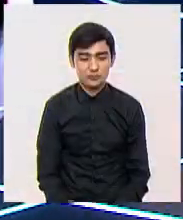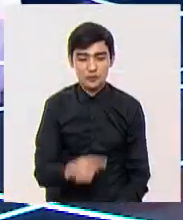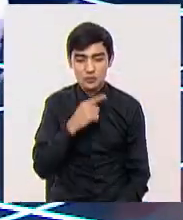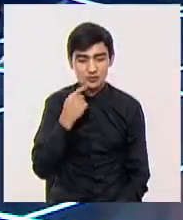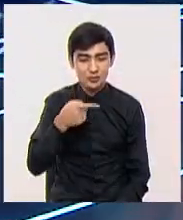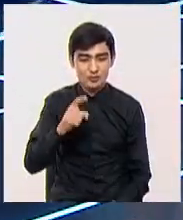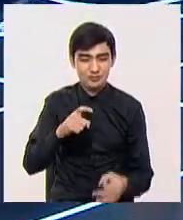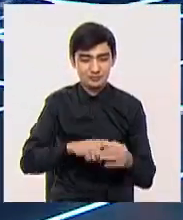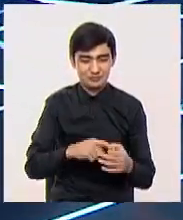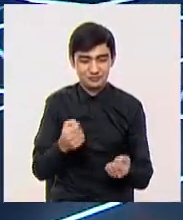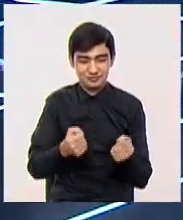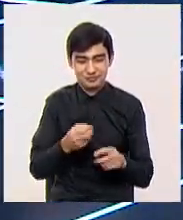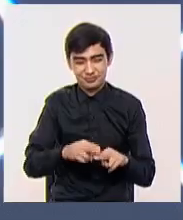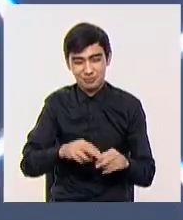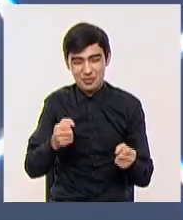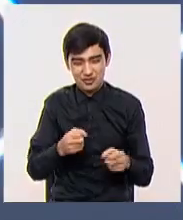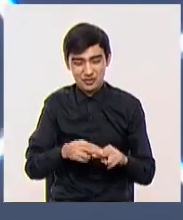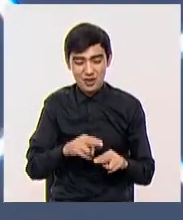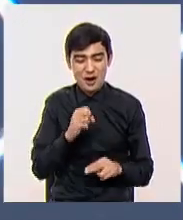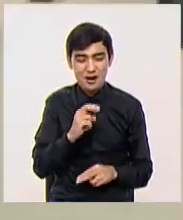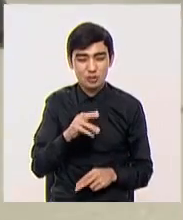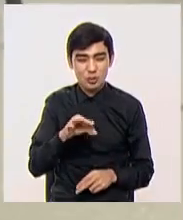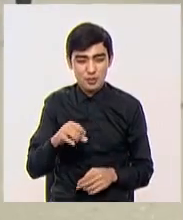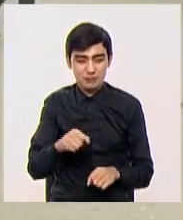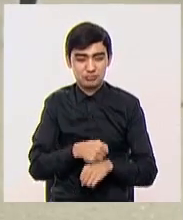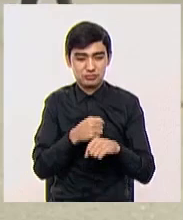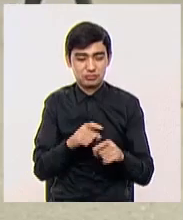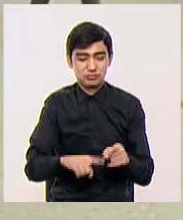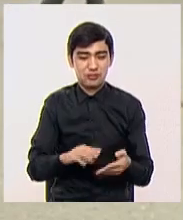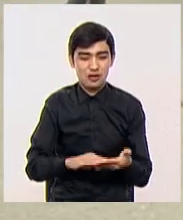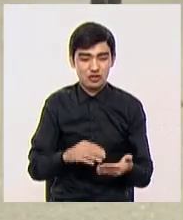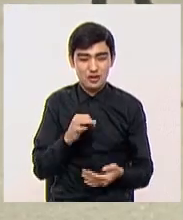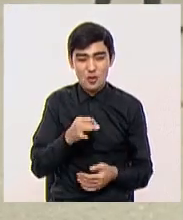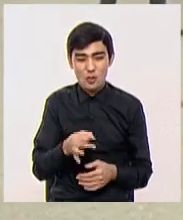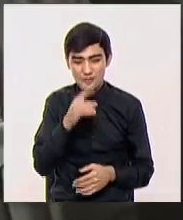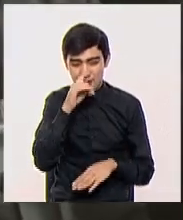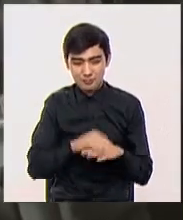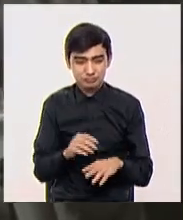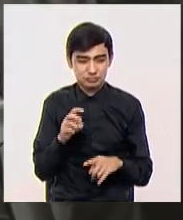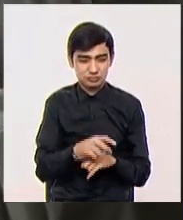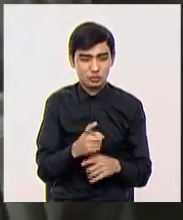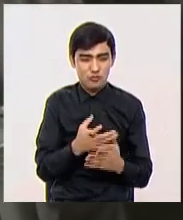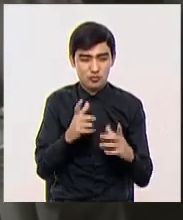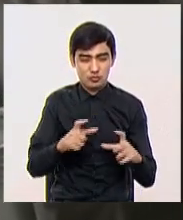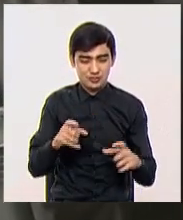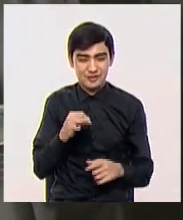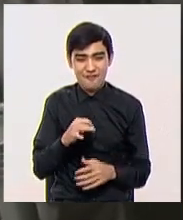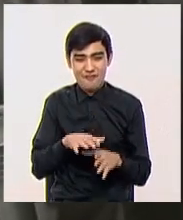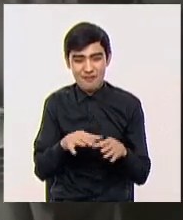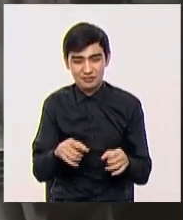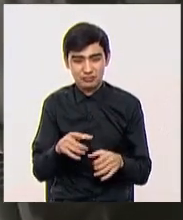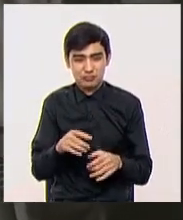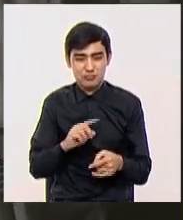Ресейлік номермен жүрген жүргізушілердің наразылығы бүгін Ақтөбеде де жалғасты. Облыстық әкімдіктің алдына жиылған жүзге жуық тұрғын билік қысымға ала бермей